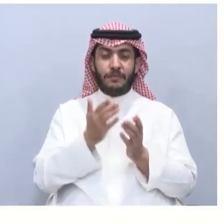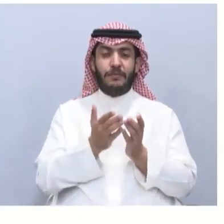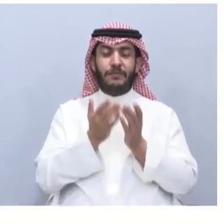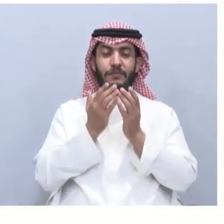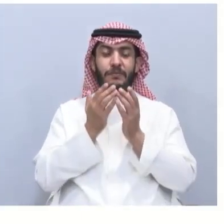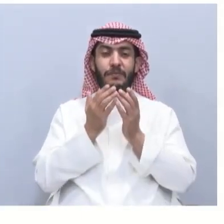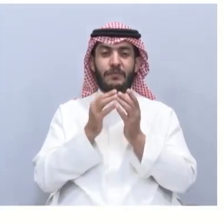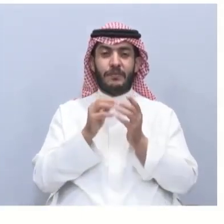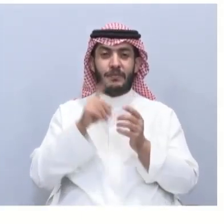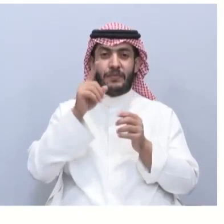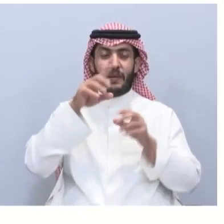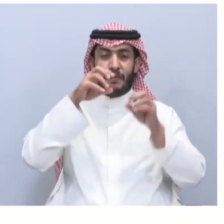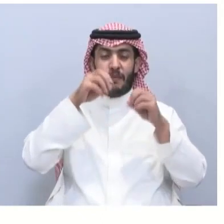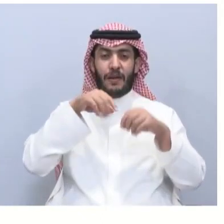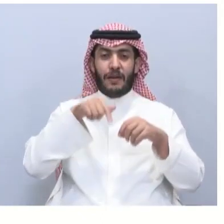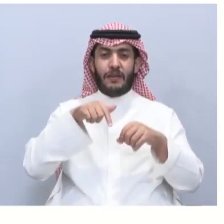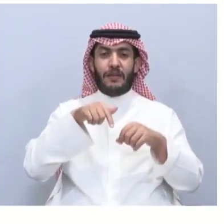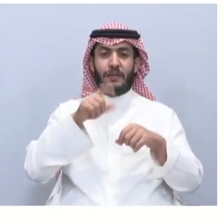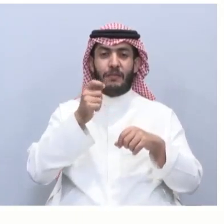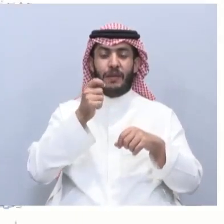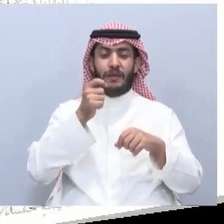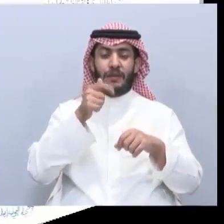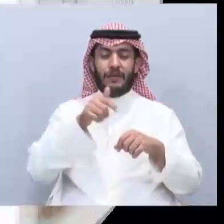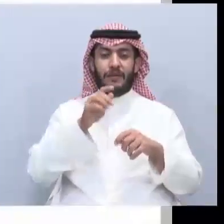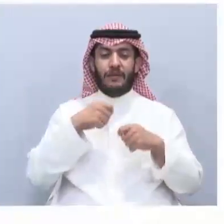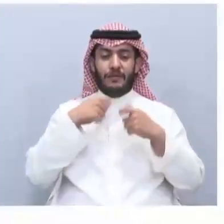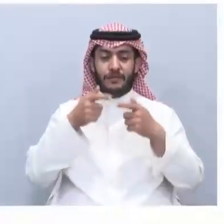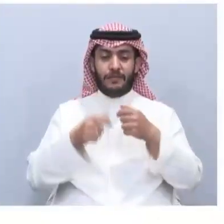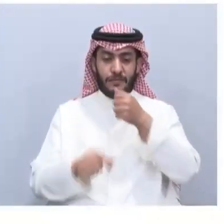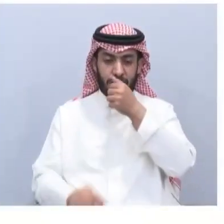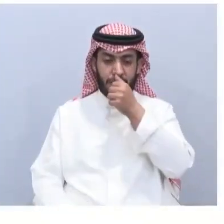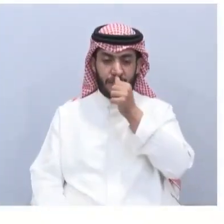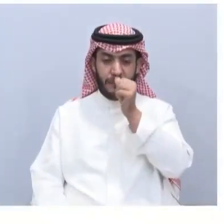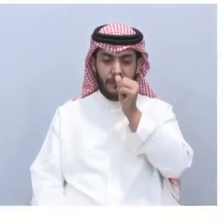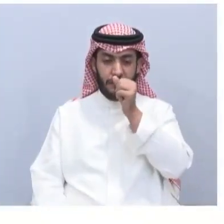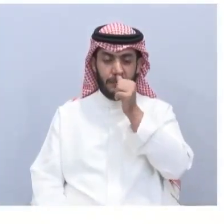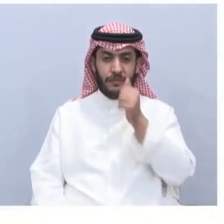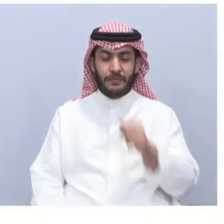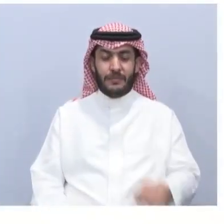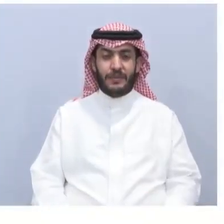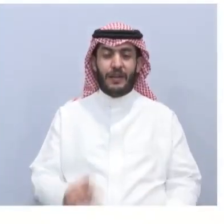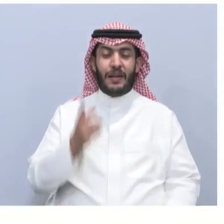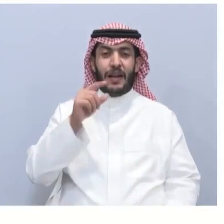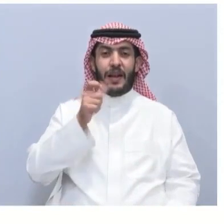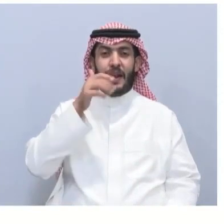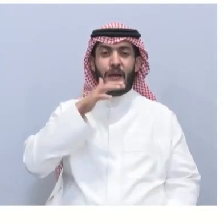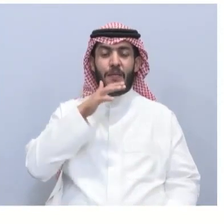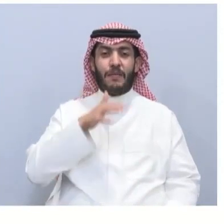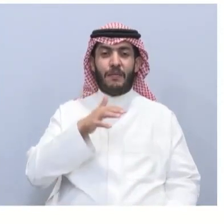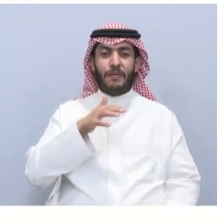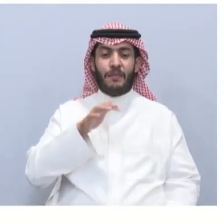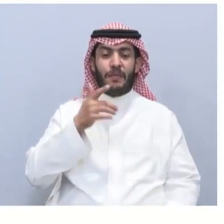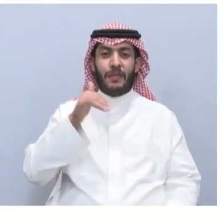ودعا ان الله يبارك له في هذا المال الذي انفق منه اما النبي صلى الله عليه وسلم